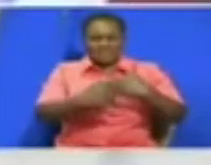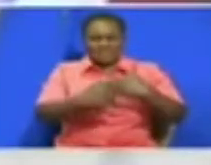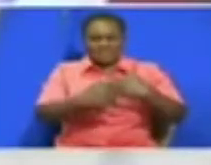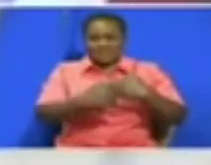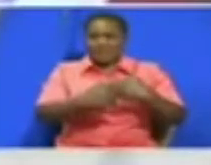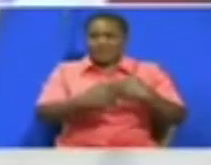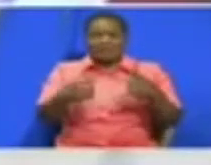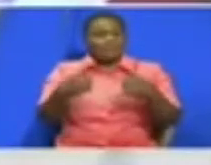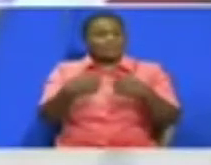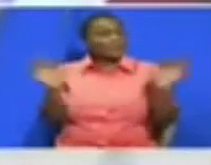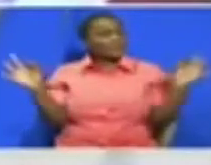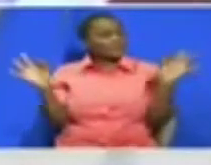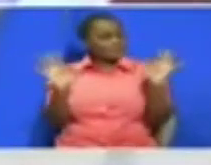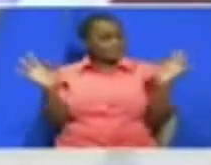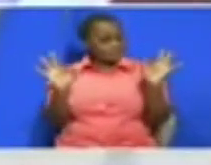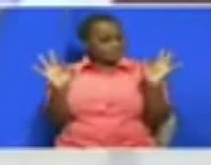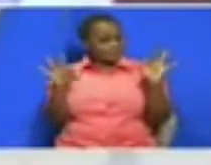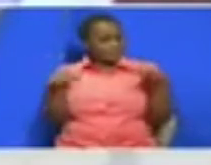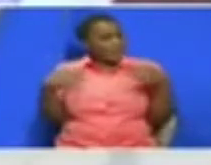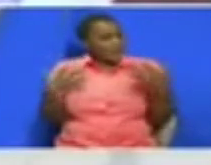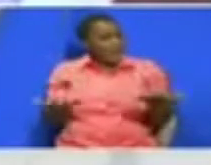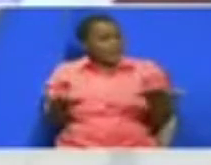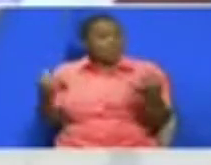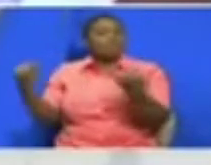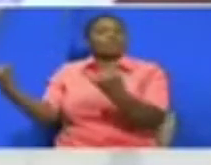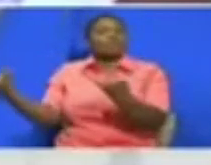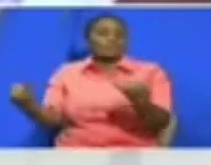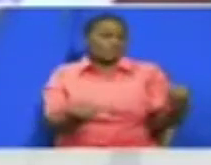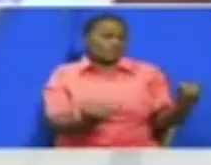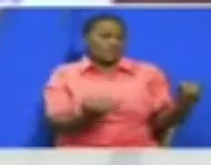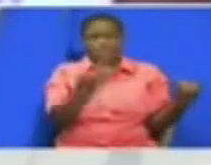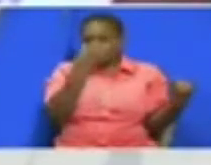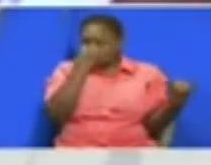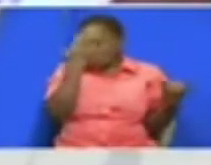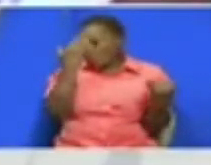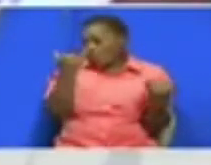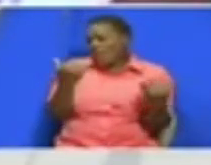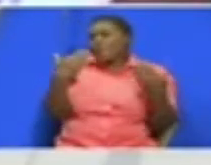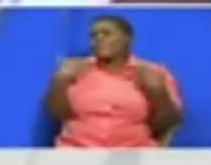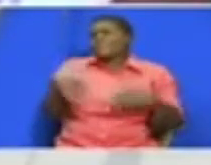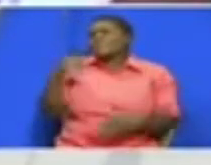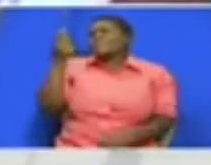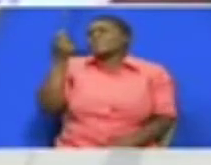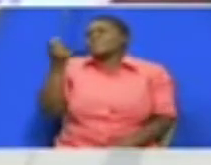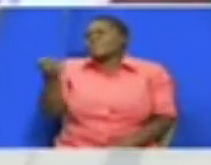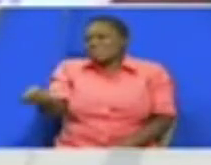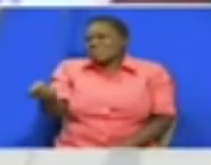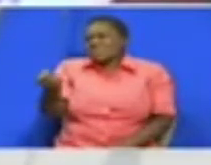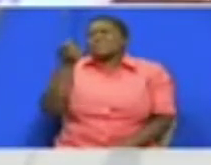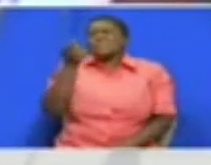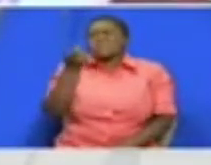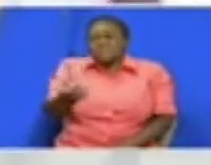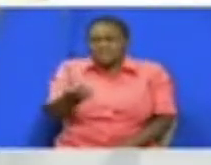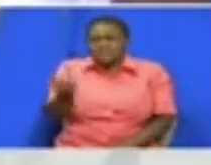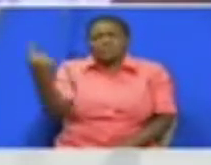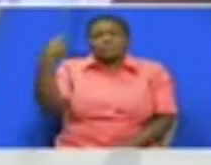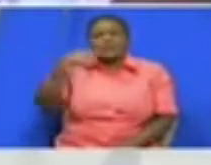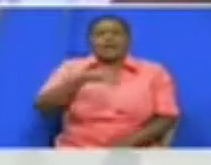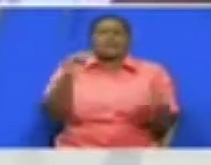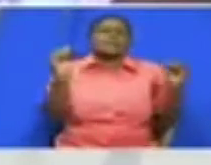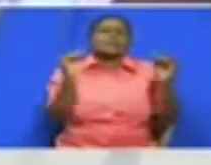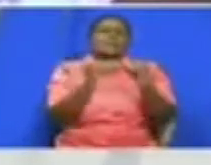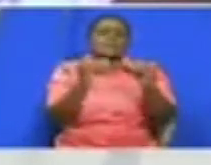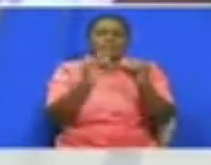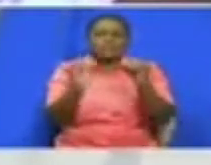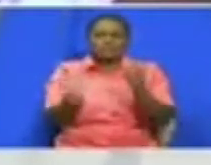hali ya makaribisho aliyopokea naibu wa rais kutokana na idadi ndogo ya watu waliojitokeza kuhudhuria hafla hiyo ya kuzindua basi la kanisa la